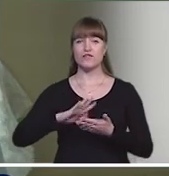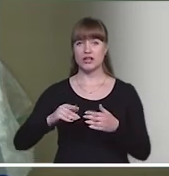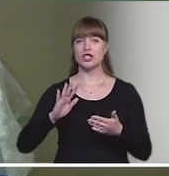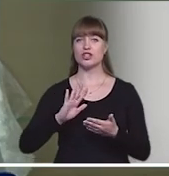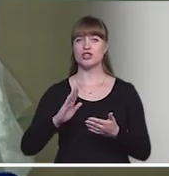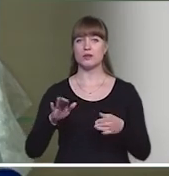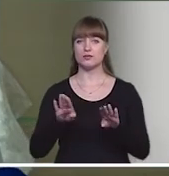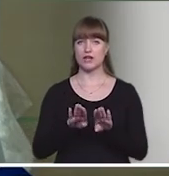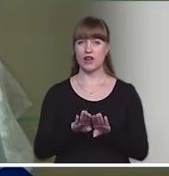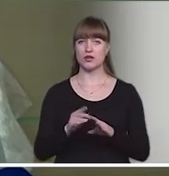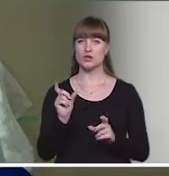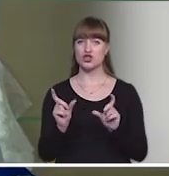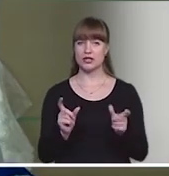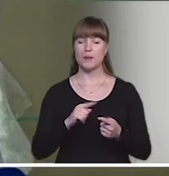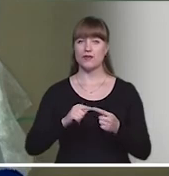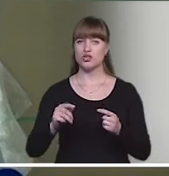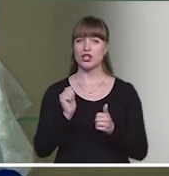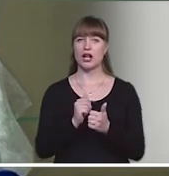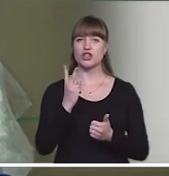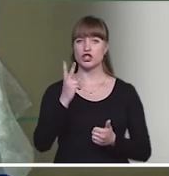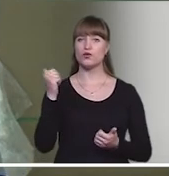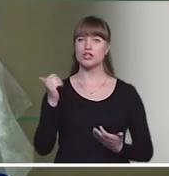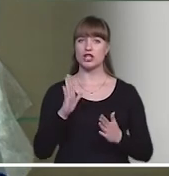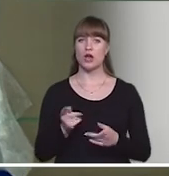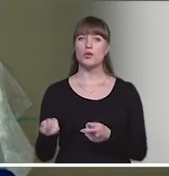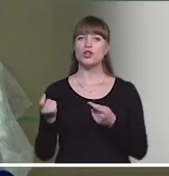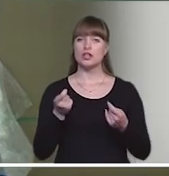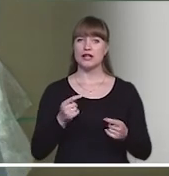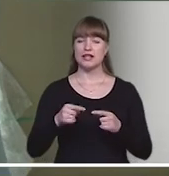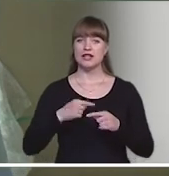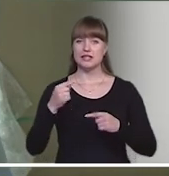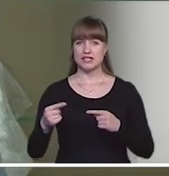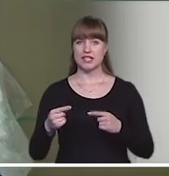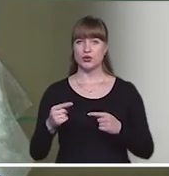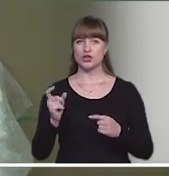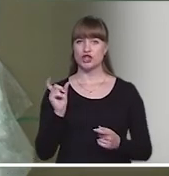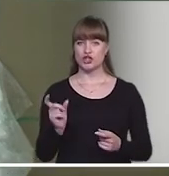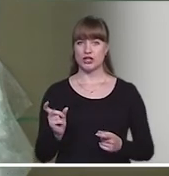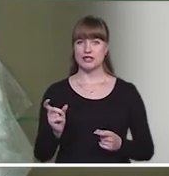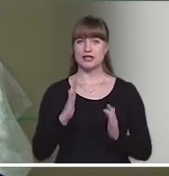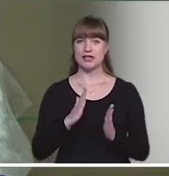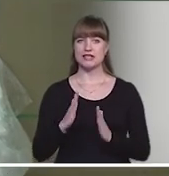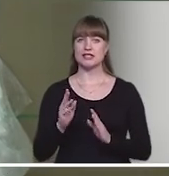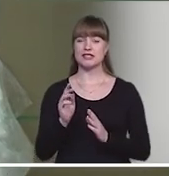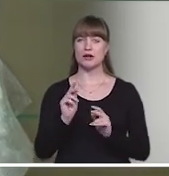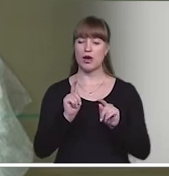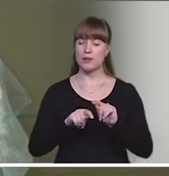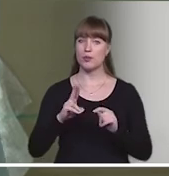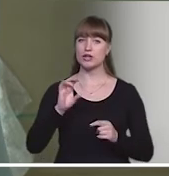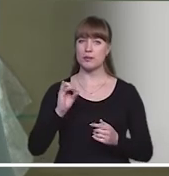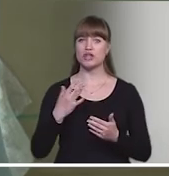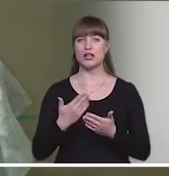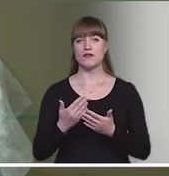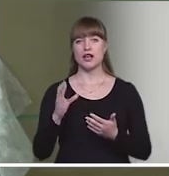дальше равными частями в течение каждых там 2 недель будут приходить следующие части системы обработки багажа. И где-то,